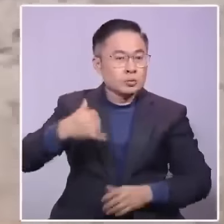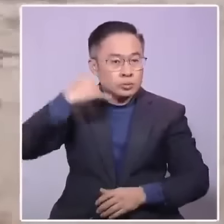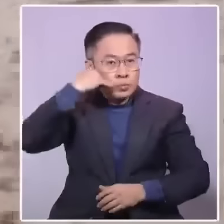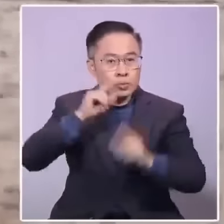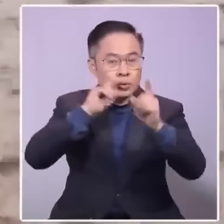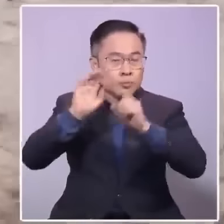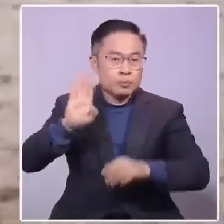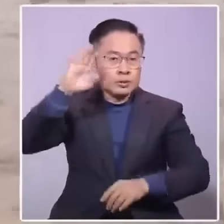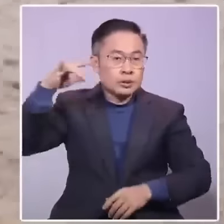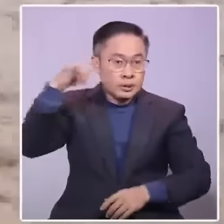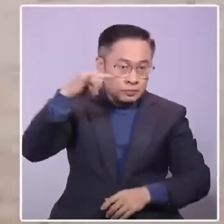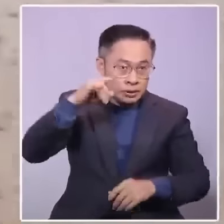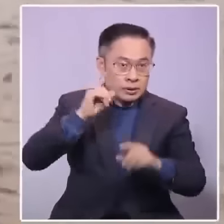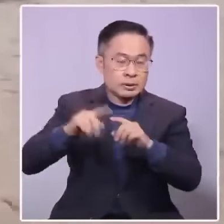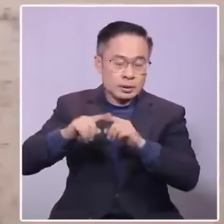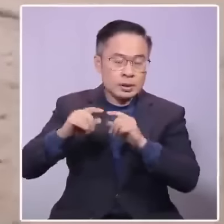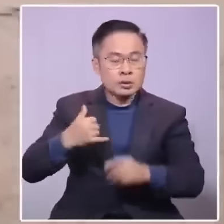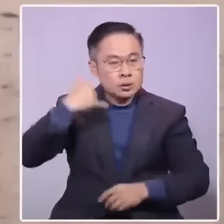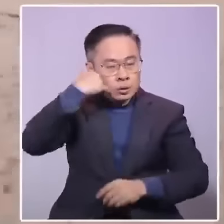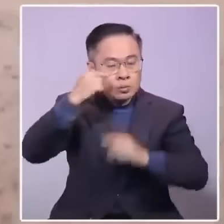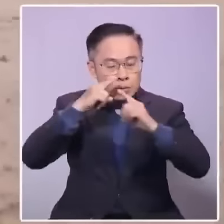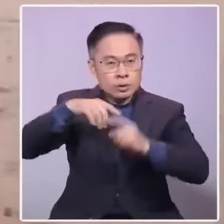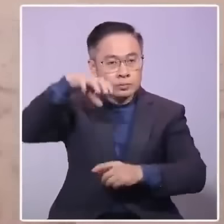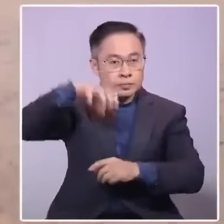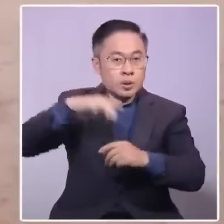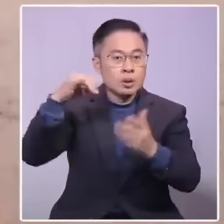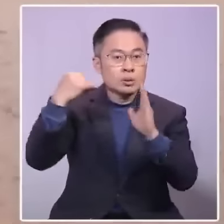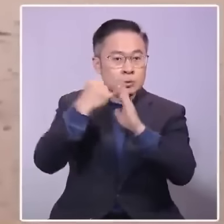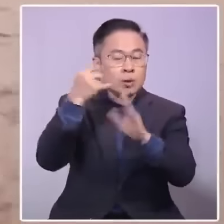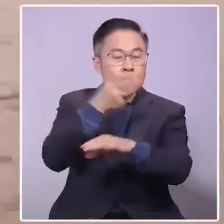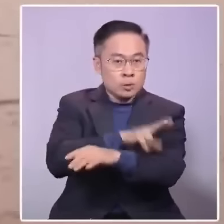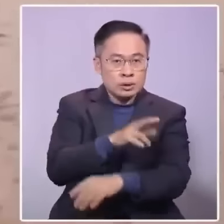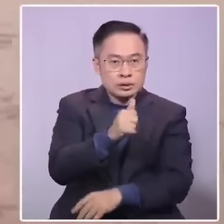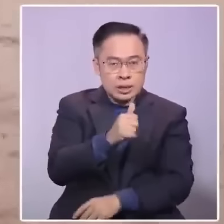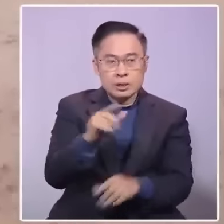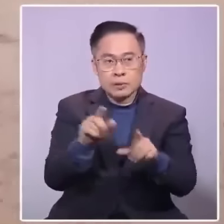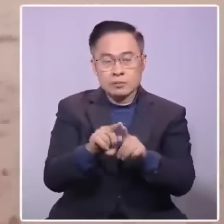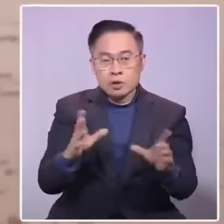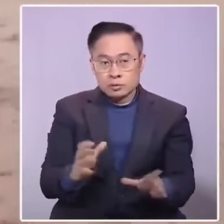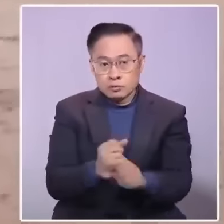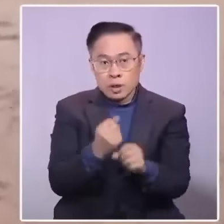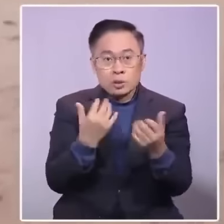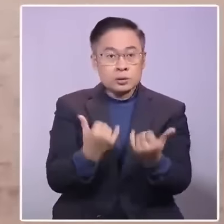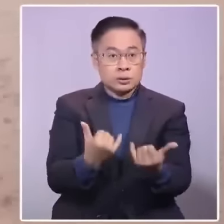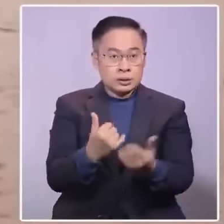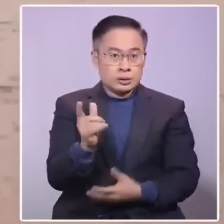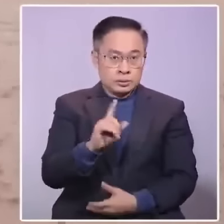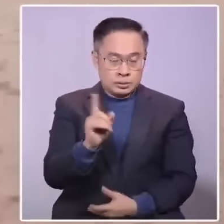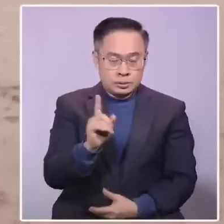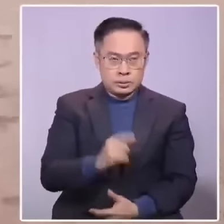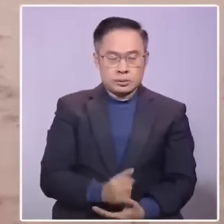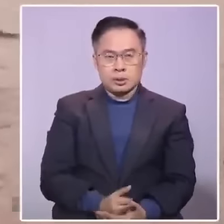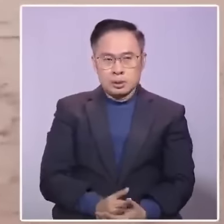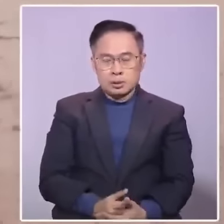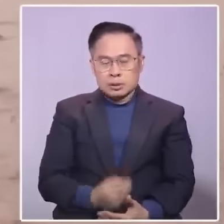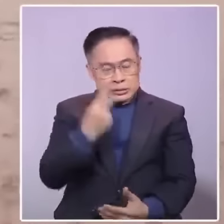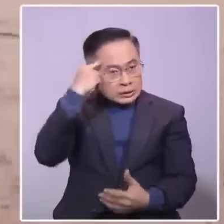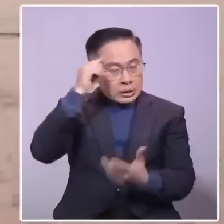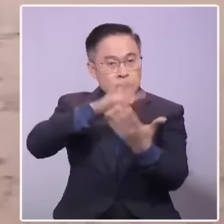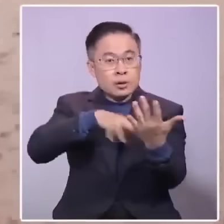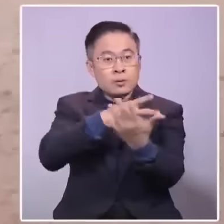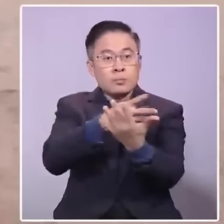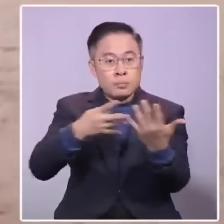อบถามได้ที่สนามบินที่จังหวัดภูเก็ตนะครับเพื่ออัปเดตสถานการณ์ว่าตอนนี้เป็นอย่างไรบ้างแล้วนะครับเพื่อที่จะได้วางแผนการ